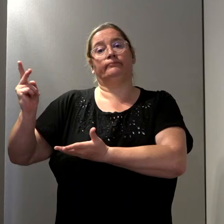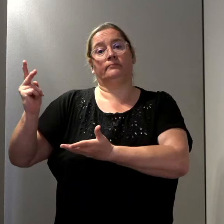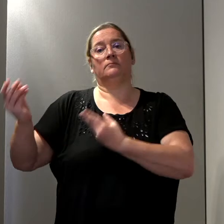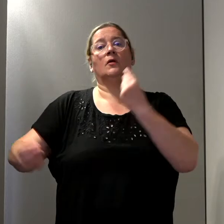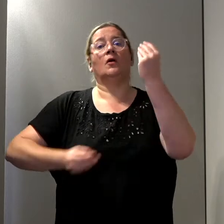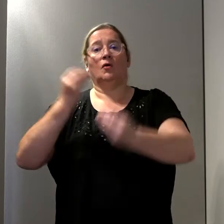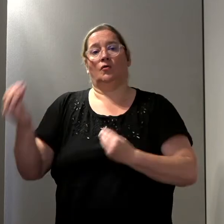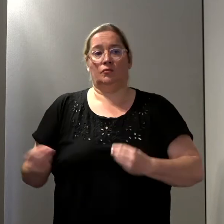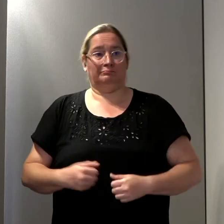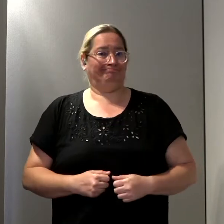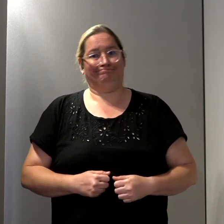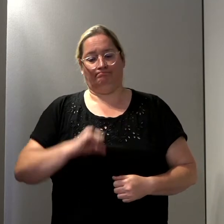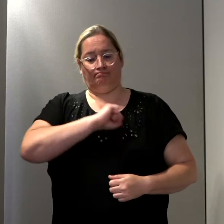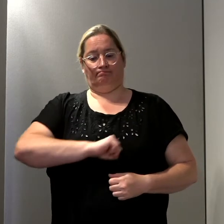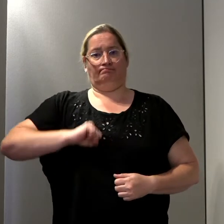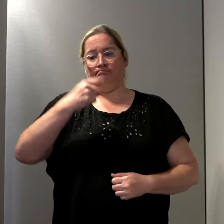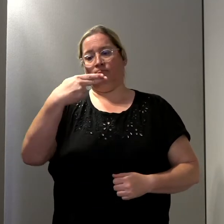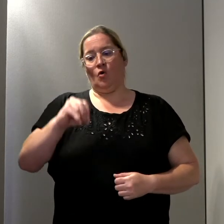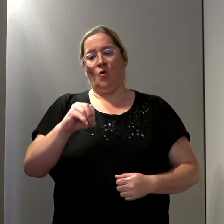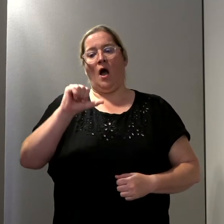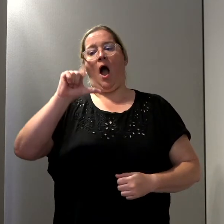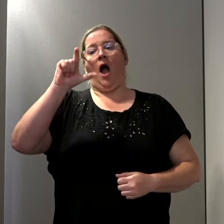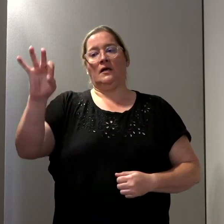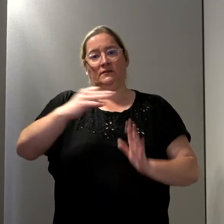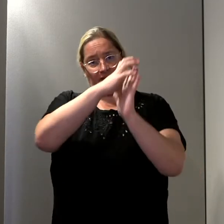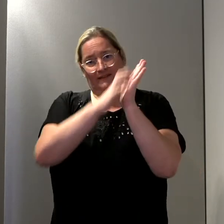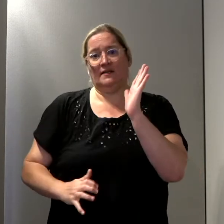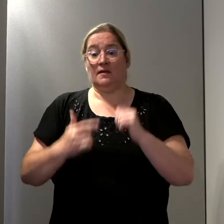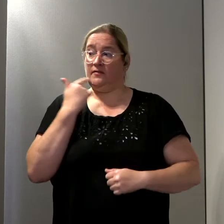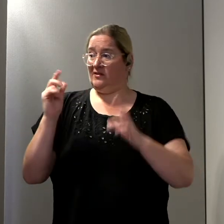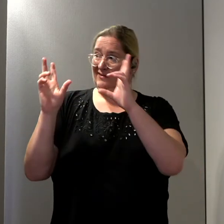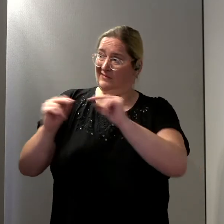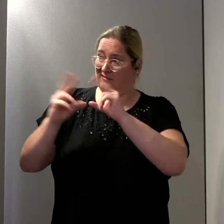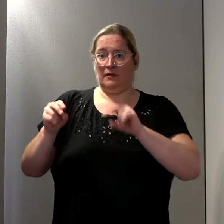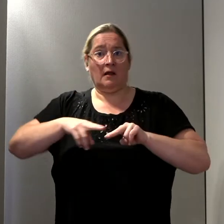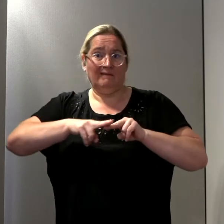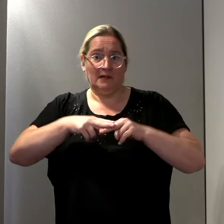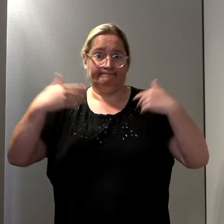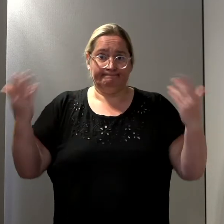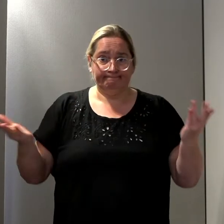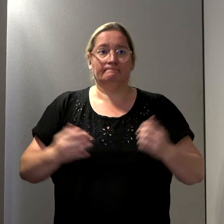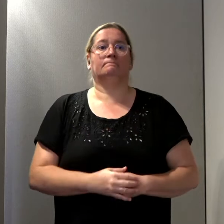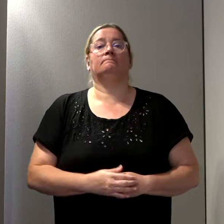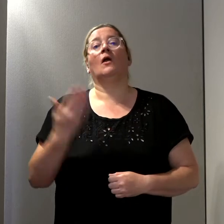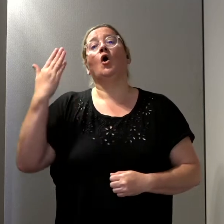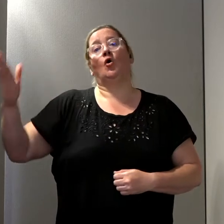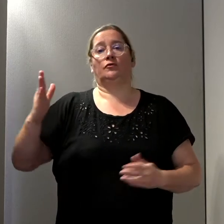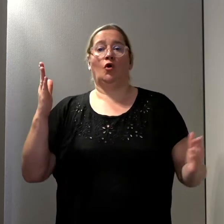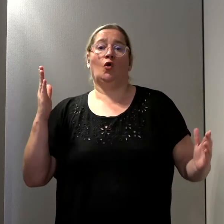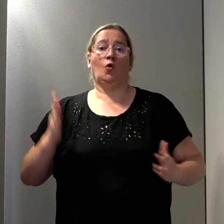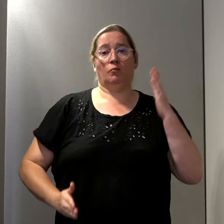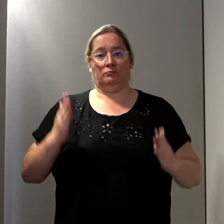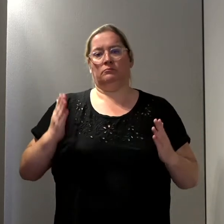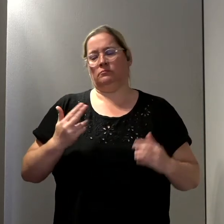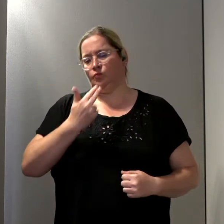indiquant No alt text, qu'il n'y a pas de texte alternatif. Une autre robot qui est extrêmement utile, c'est